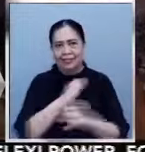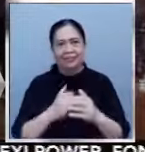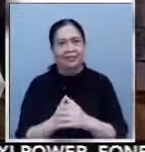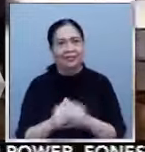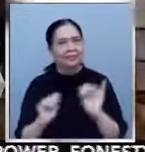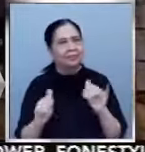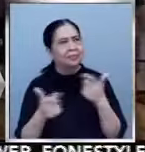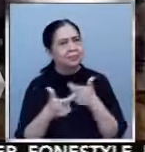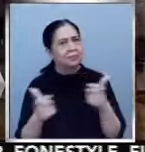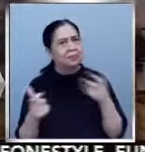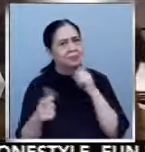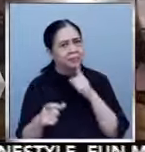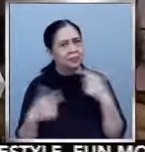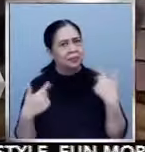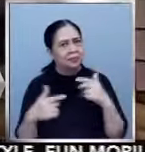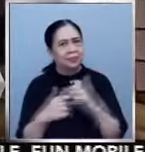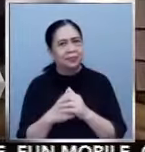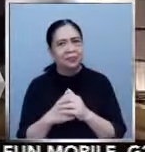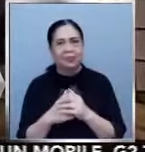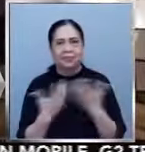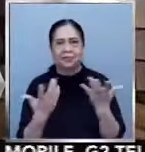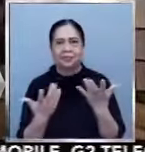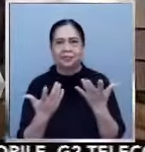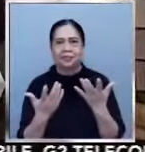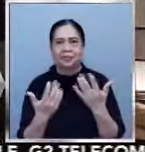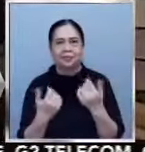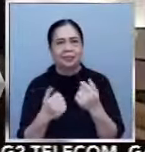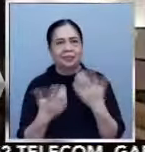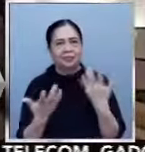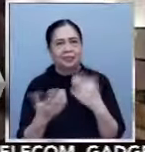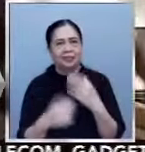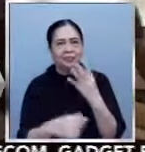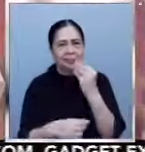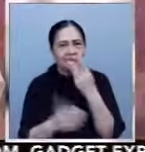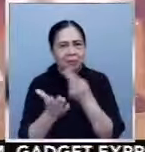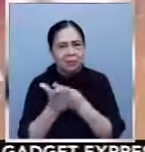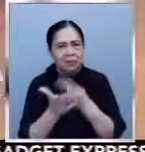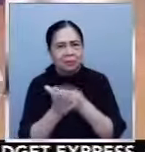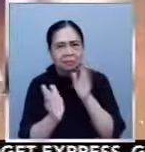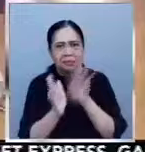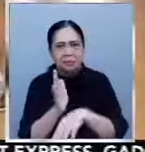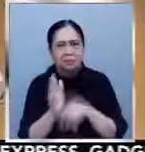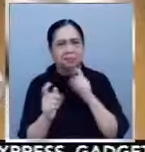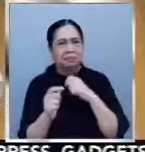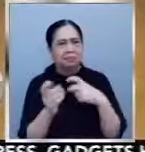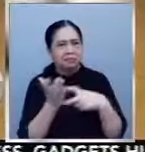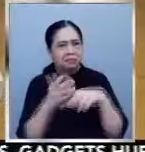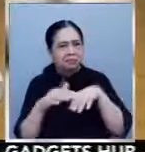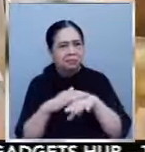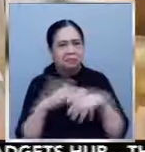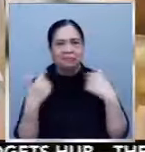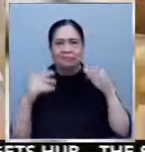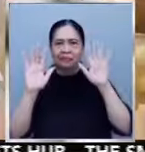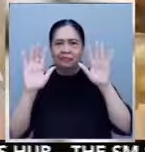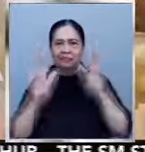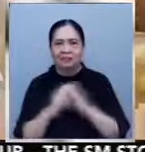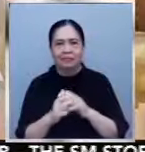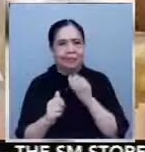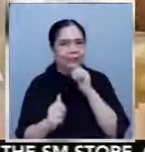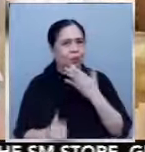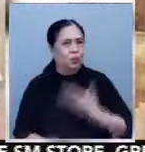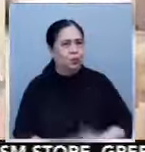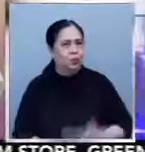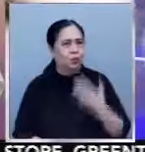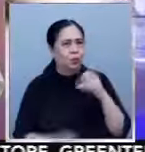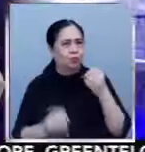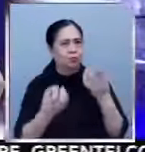for a normal town and 50 pesos admission, it's really great. Di ka magugutom sa pamamasyal dahil nagkalat ang